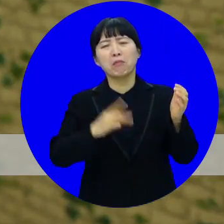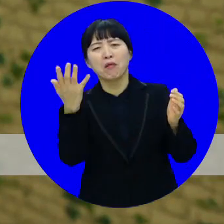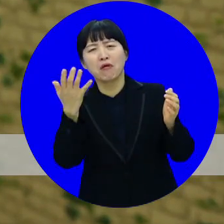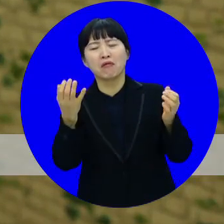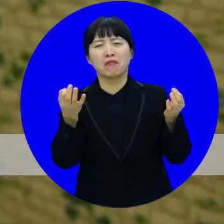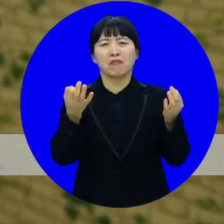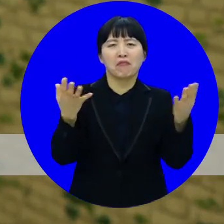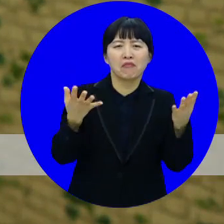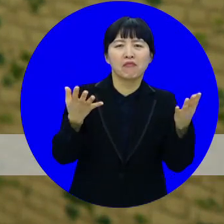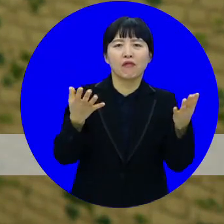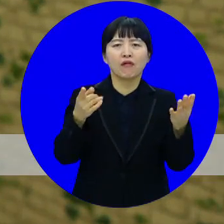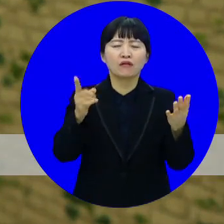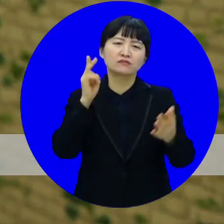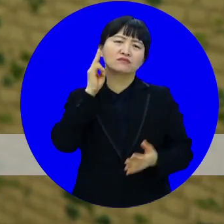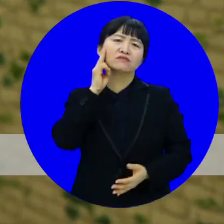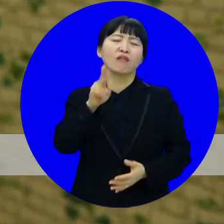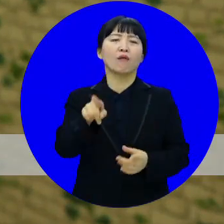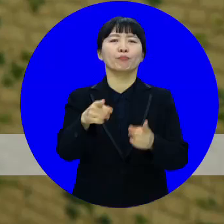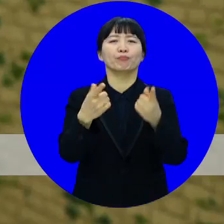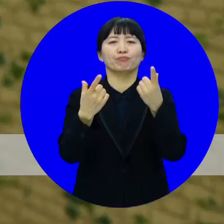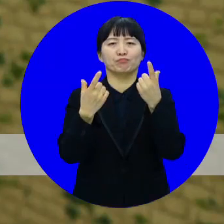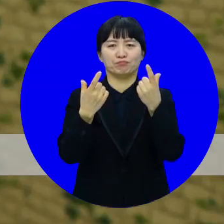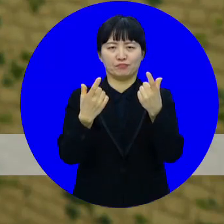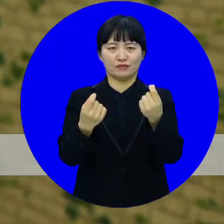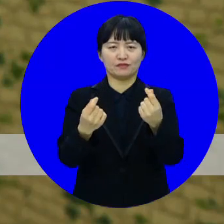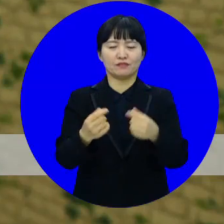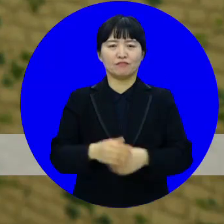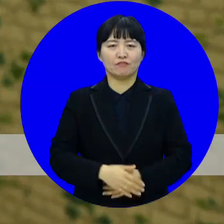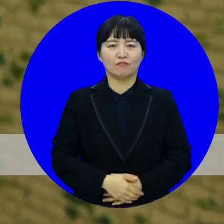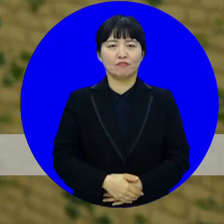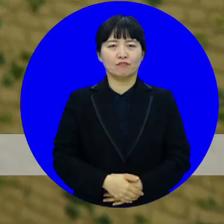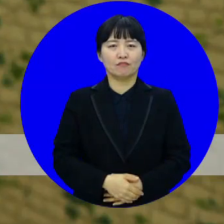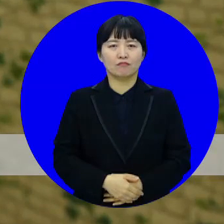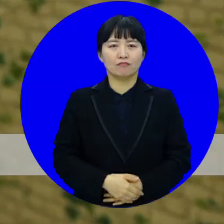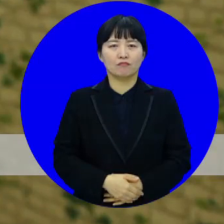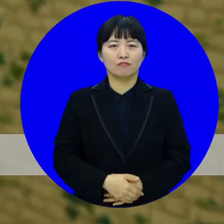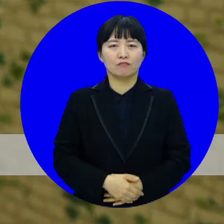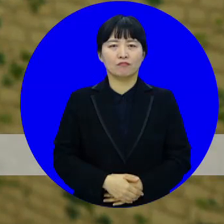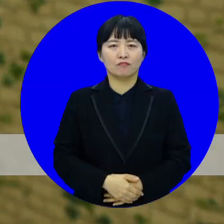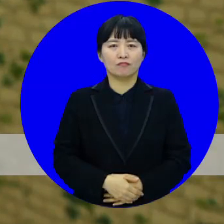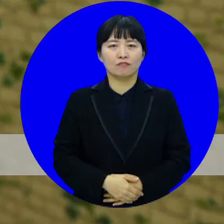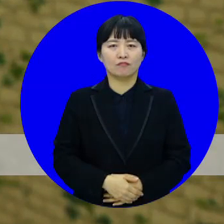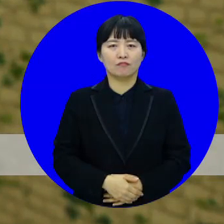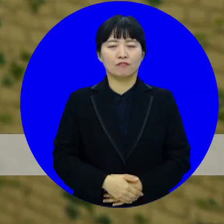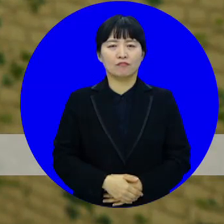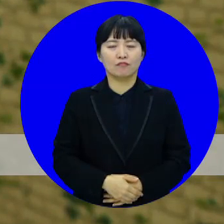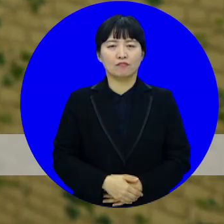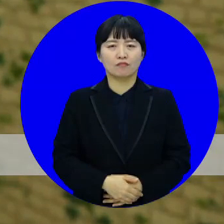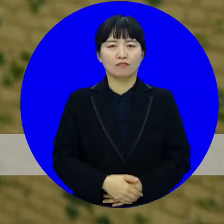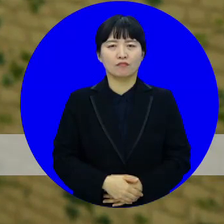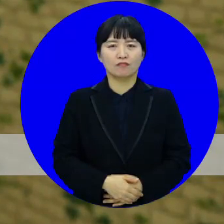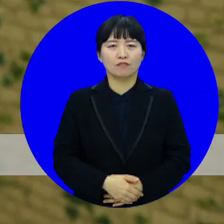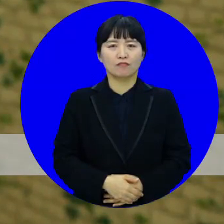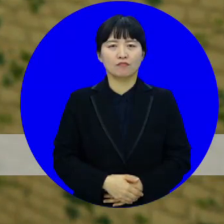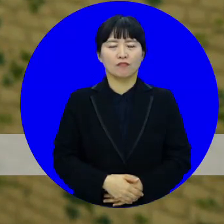또 아프다고 막 엄살 부리고 좀 더 그렇게 심해지는 것 같아요.